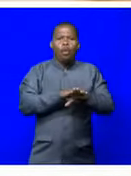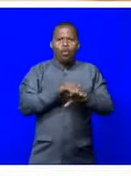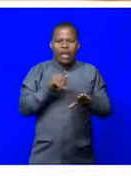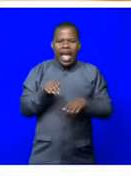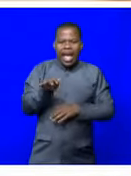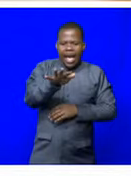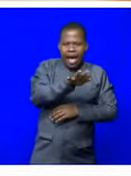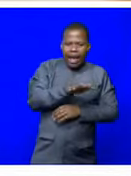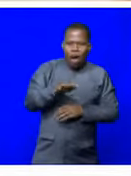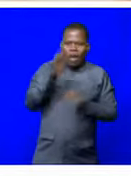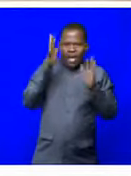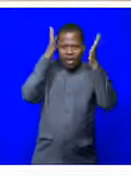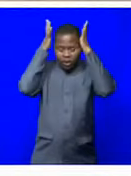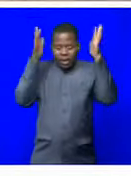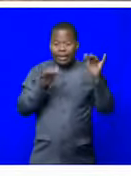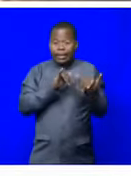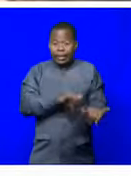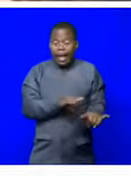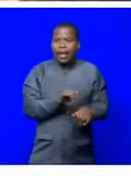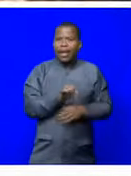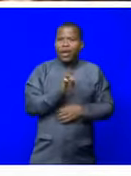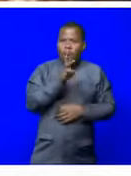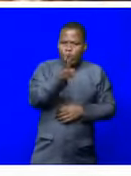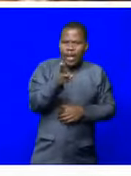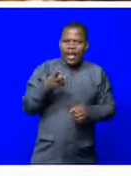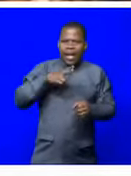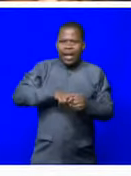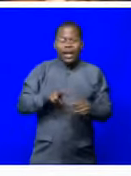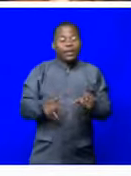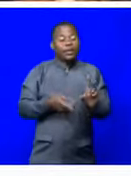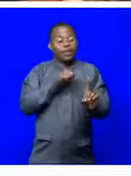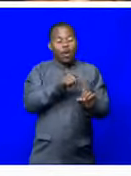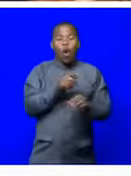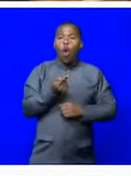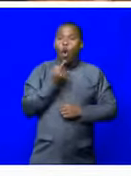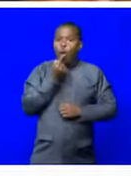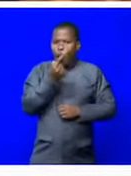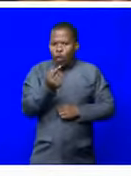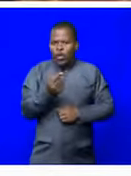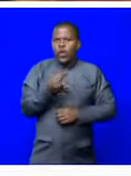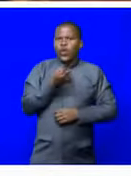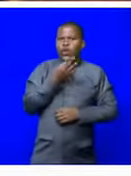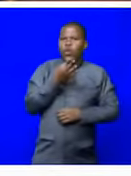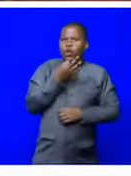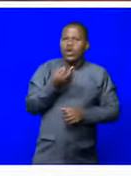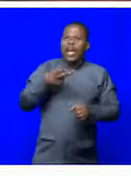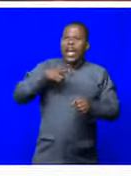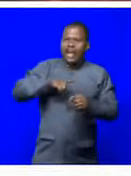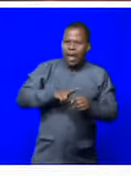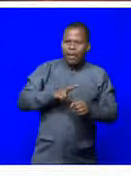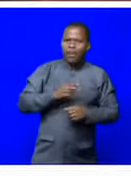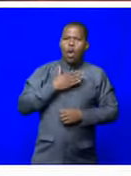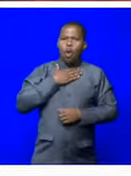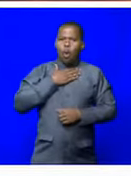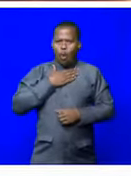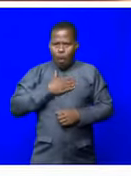eveni. Lo msolwa uvetile nekuthi usemusha kanzi futhi usamele